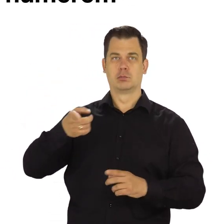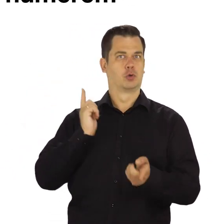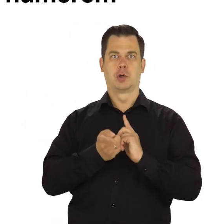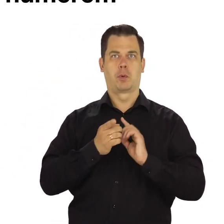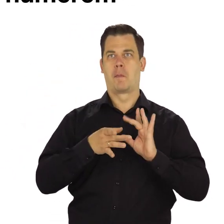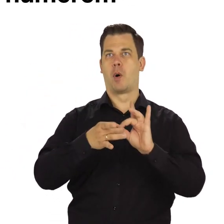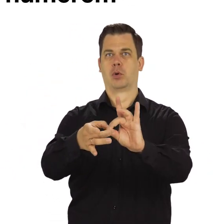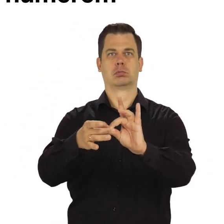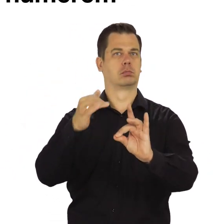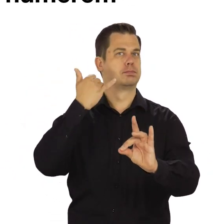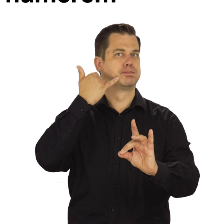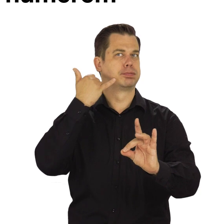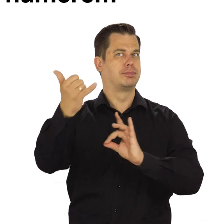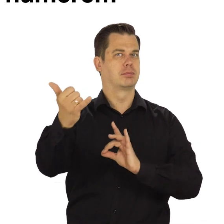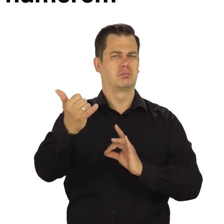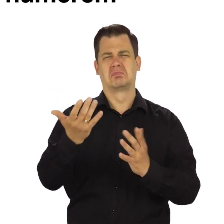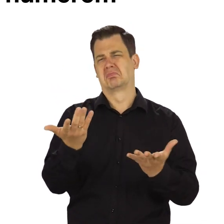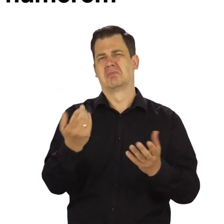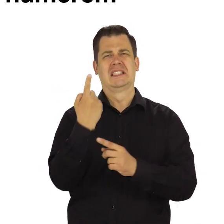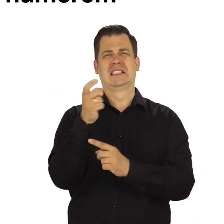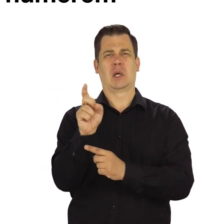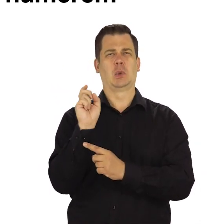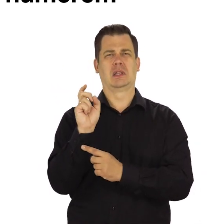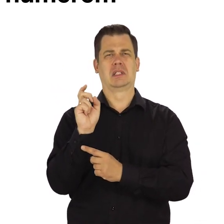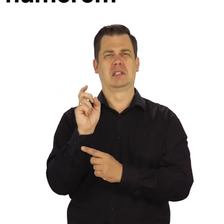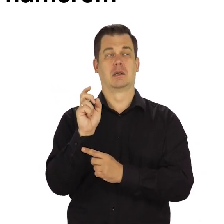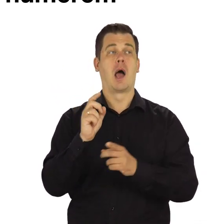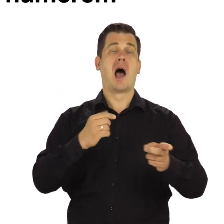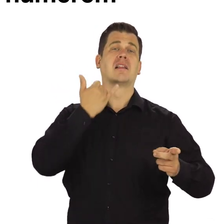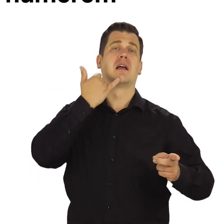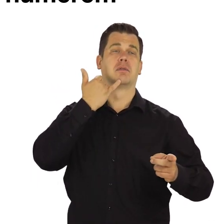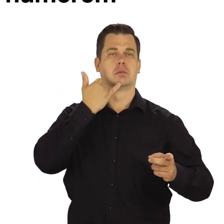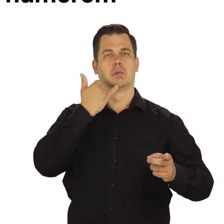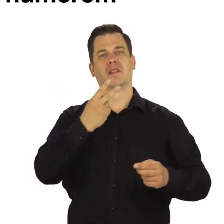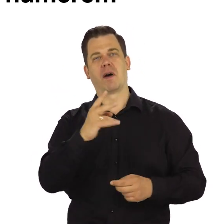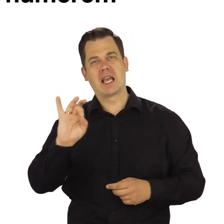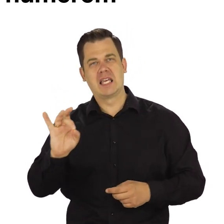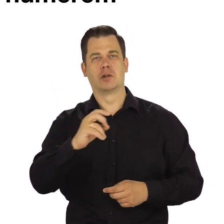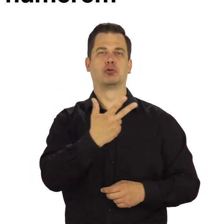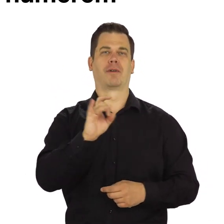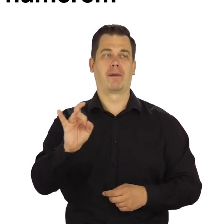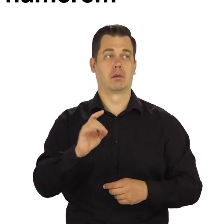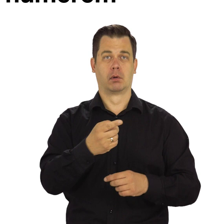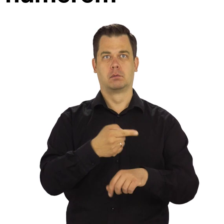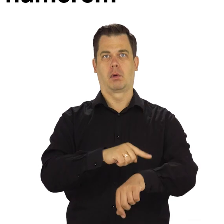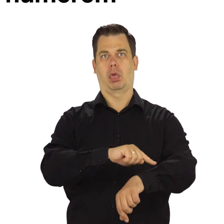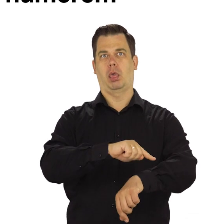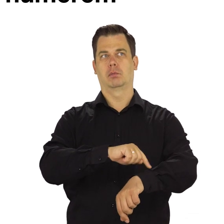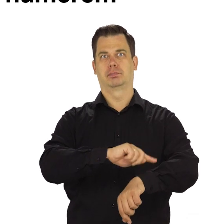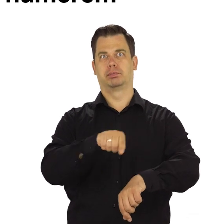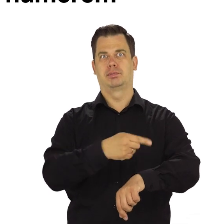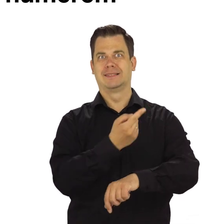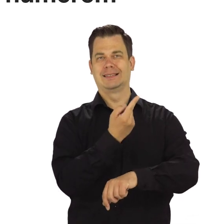szybciej połączysz się z wybranym numerem. Zajmie to około 1 sekundy, a nie jak w przypadku 2G i 3G, nawet kilka